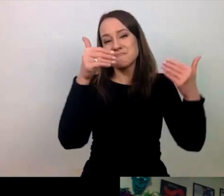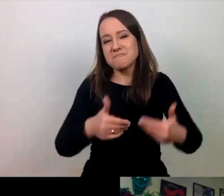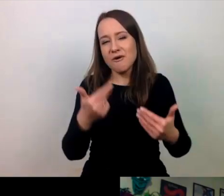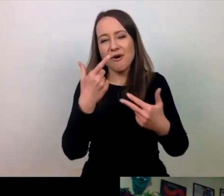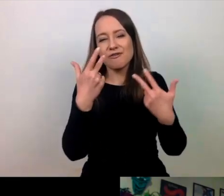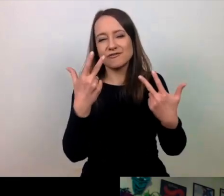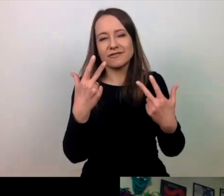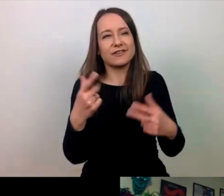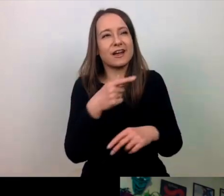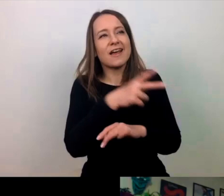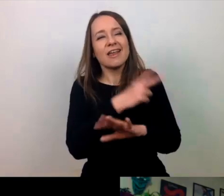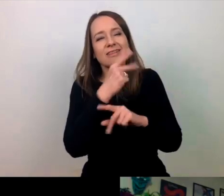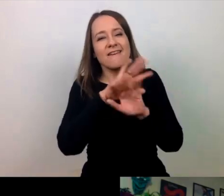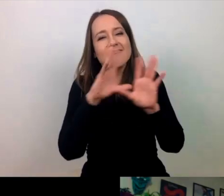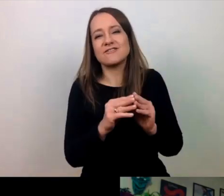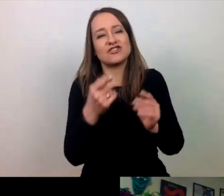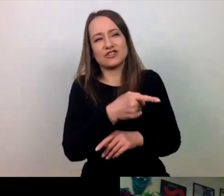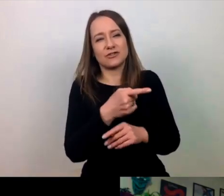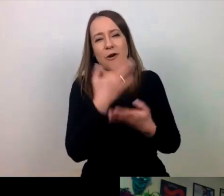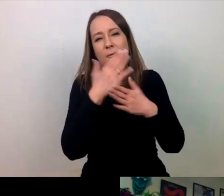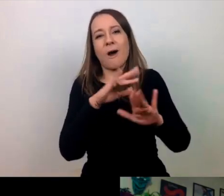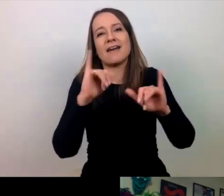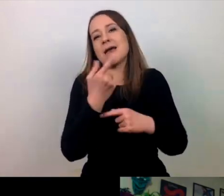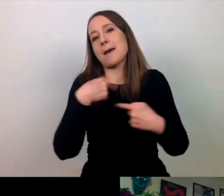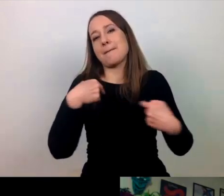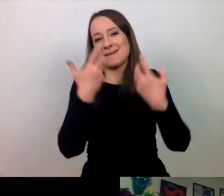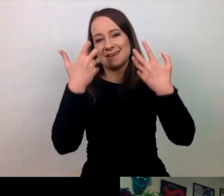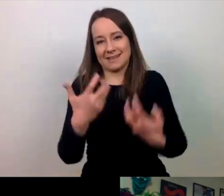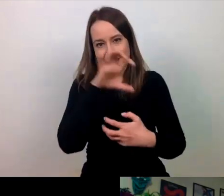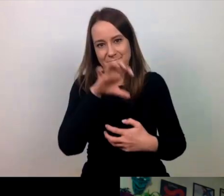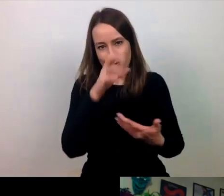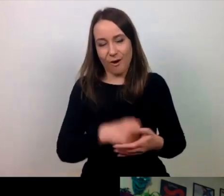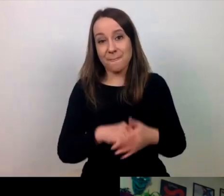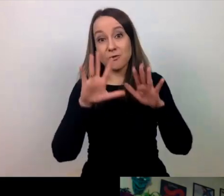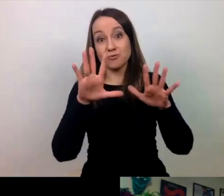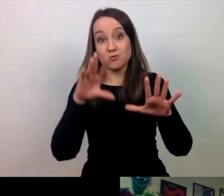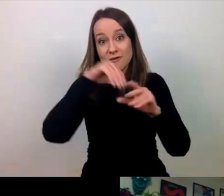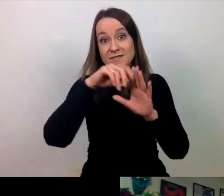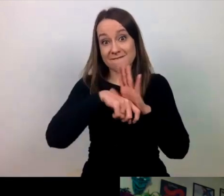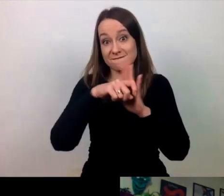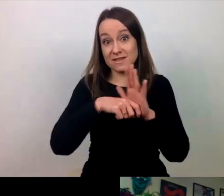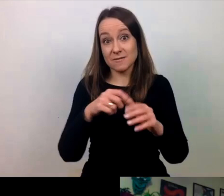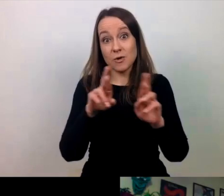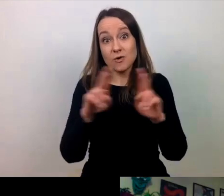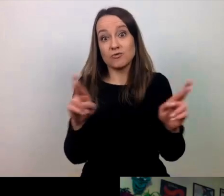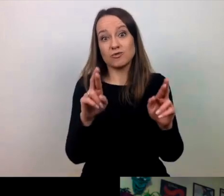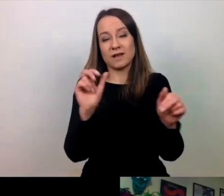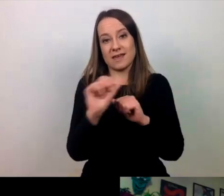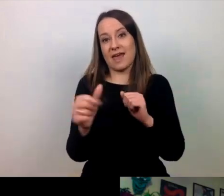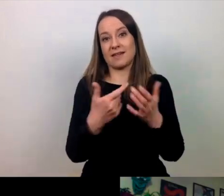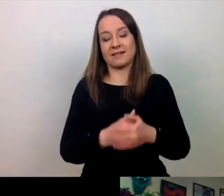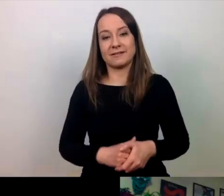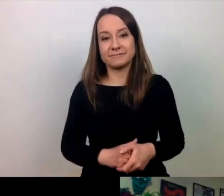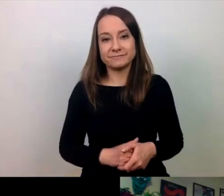wszystko oddał tak, jak byśmy może oczekiwali? Bo dużo w tym filmie jednak jest różnego rodzaju klisz i takich